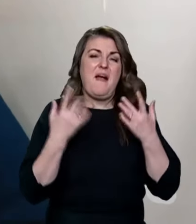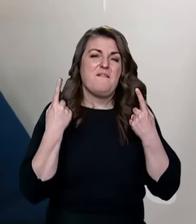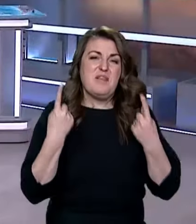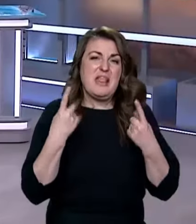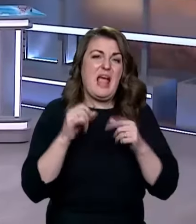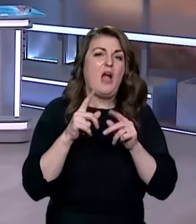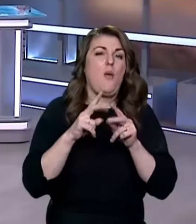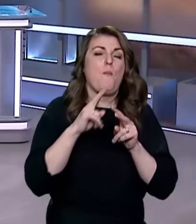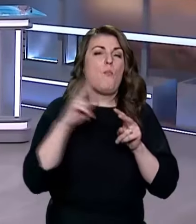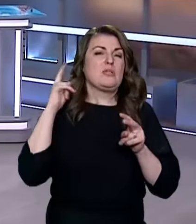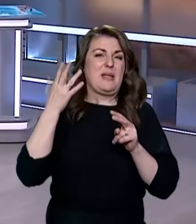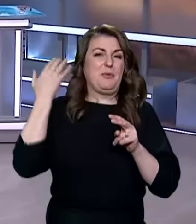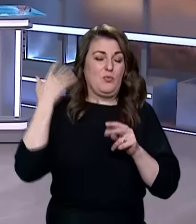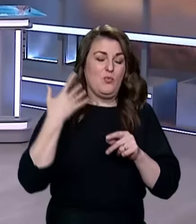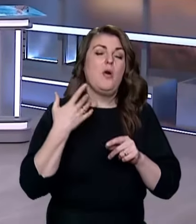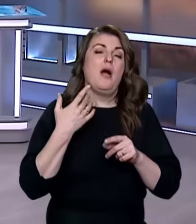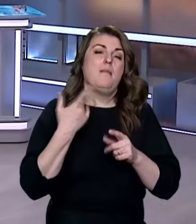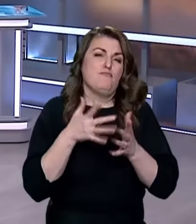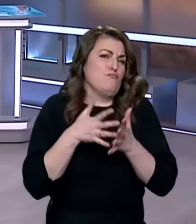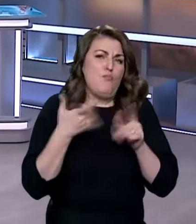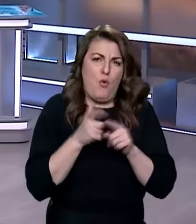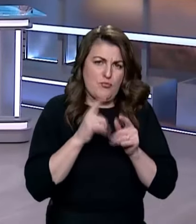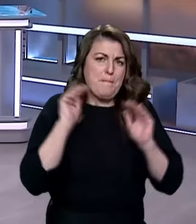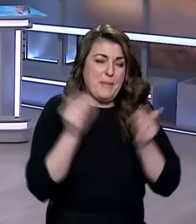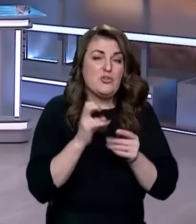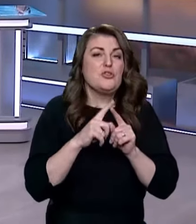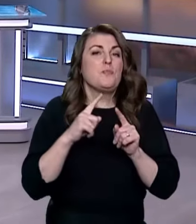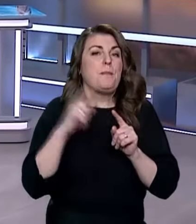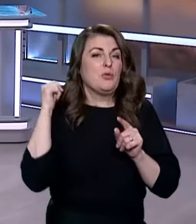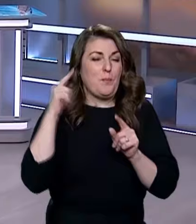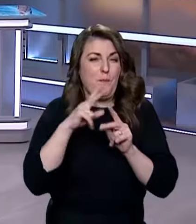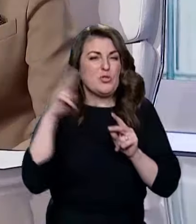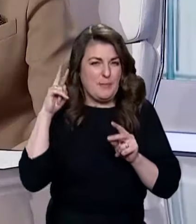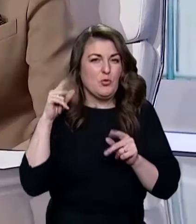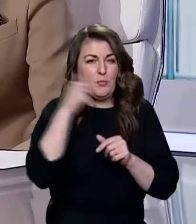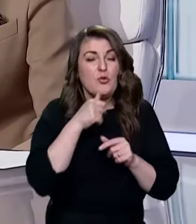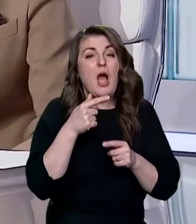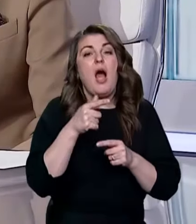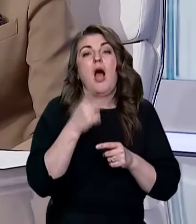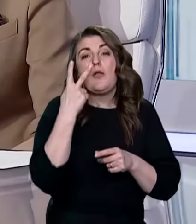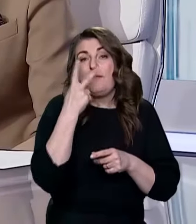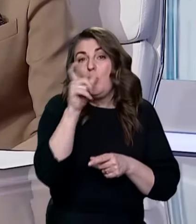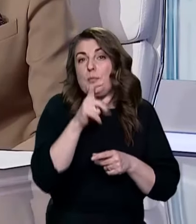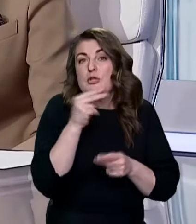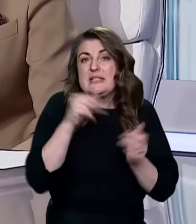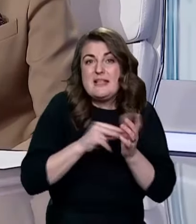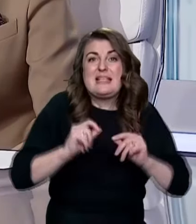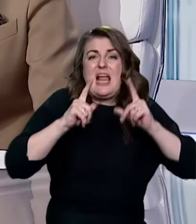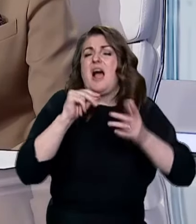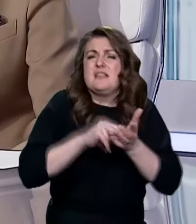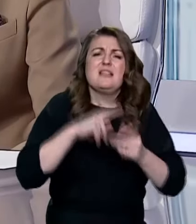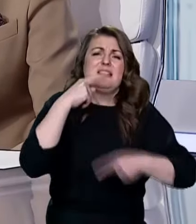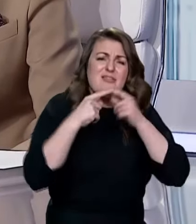як в позаминулому році, значно менше, ніж в позаминулому році. І коли люди бачать, що ціни зростають, а ціни